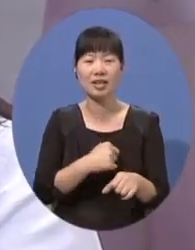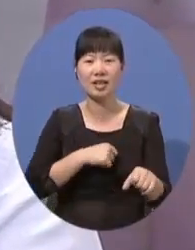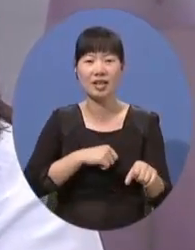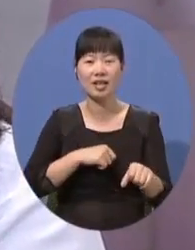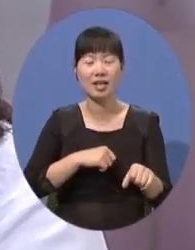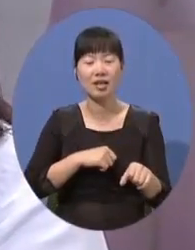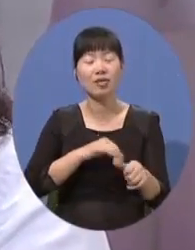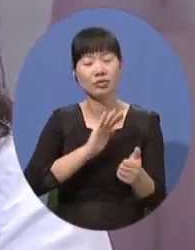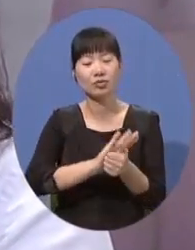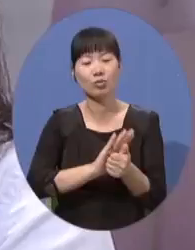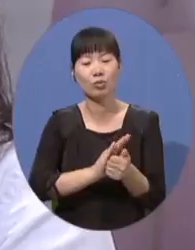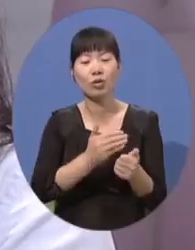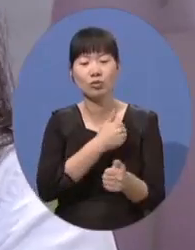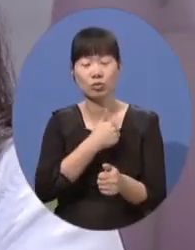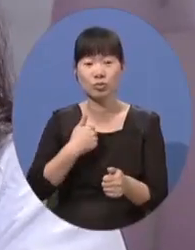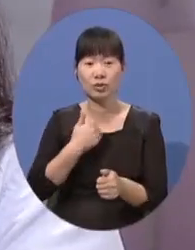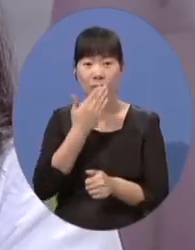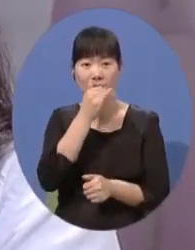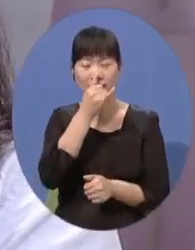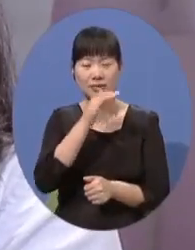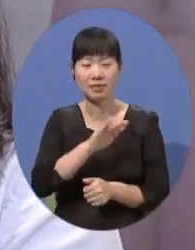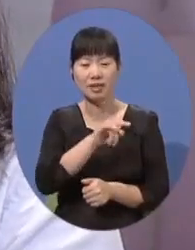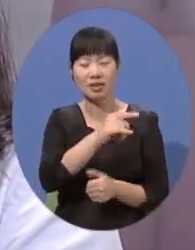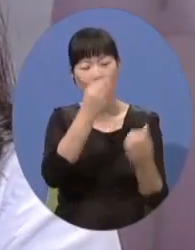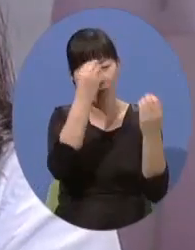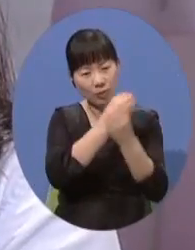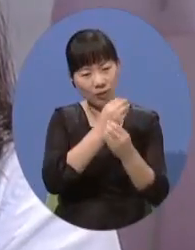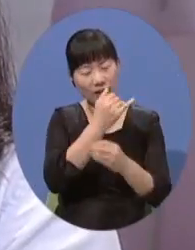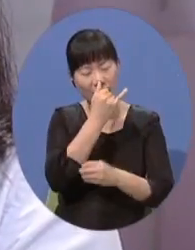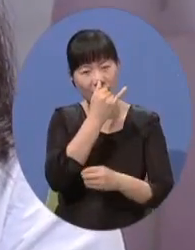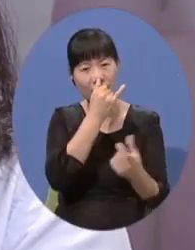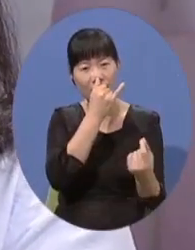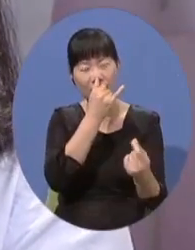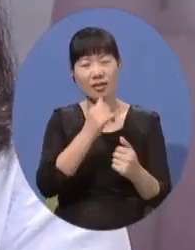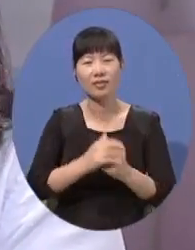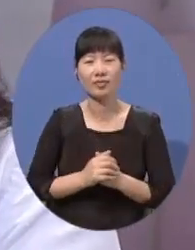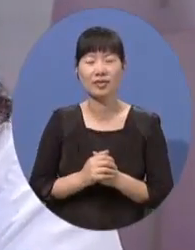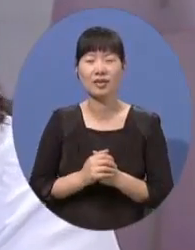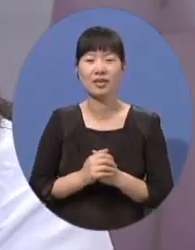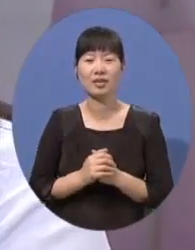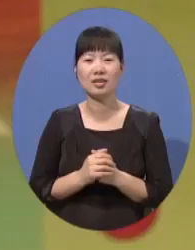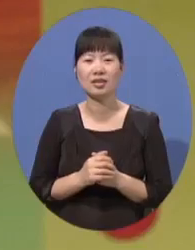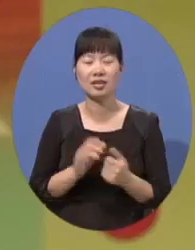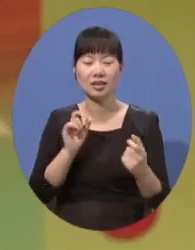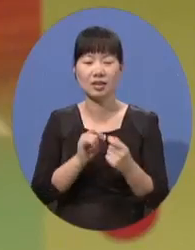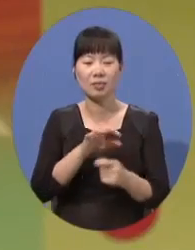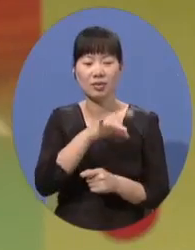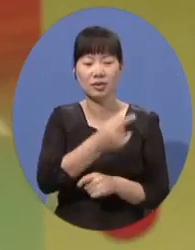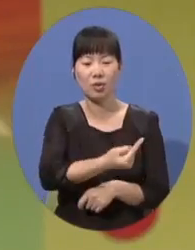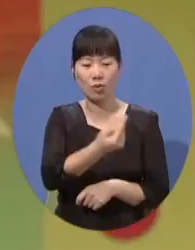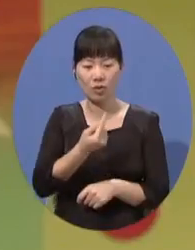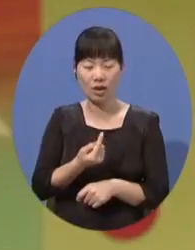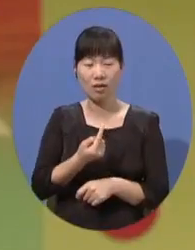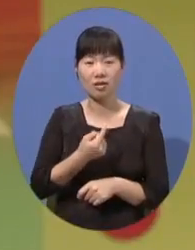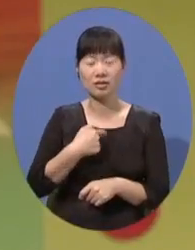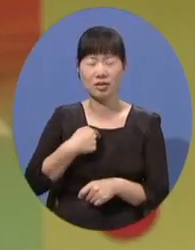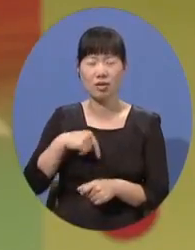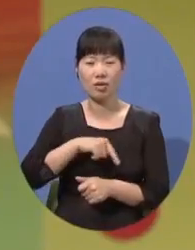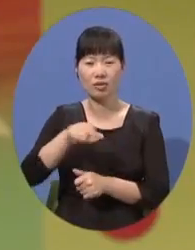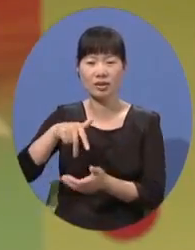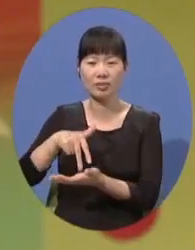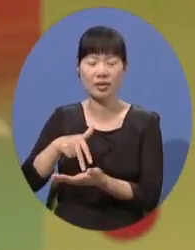저희도 충분히 해줄 수가 있어요. 그런데 저기서 오해를 하고 계시는 것 같은데, 네. 좀 가깝게 먼저 이렇게 좀 다가와 주시면